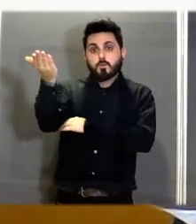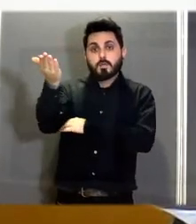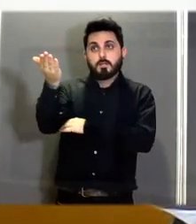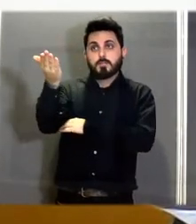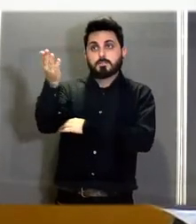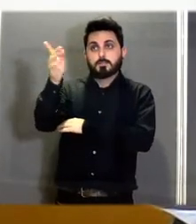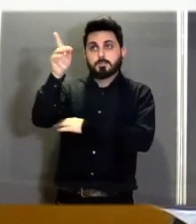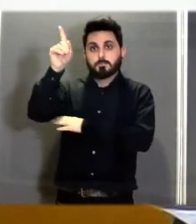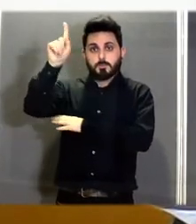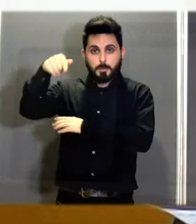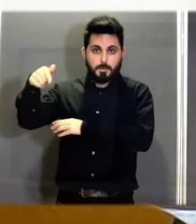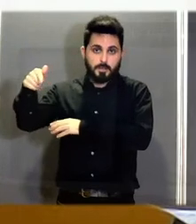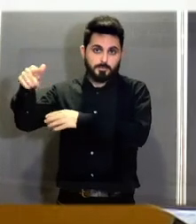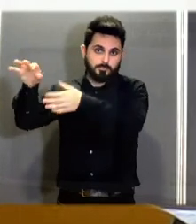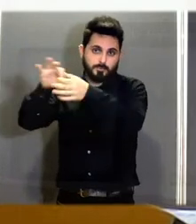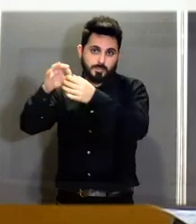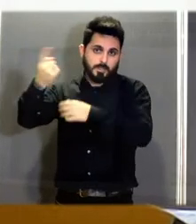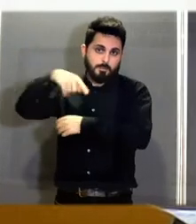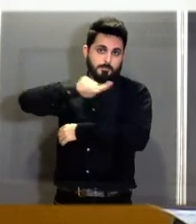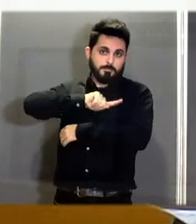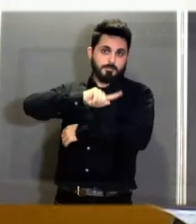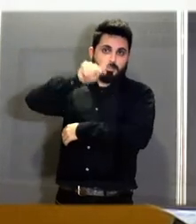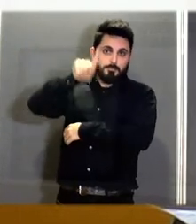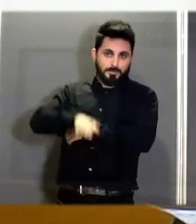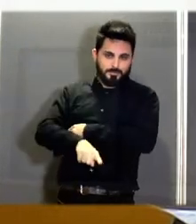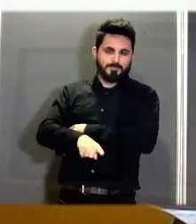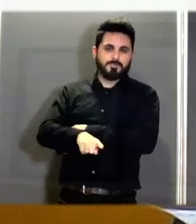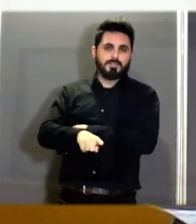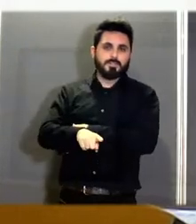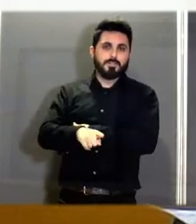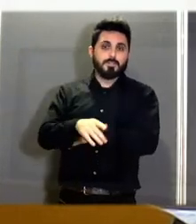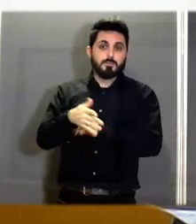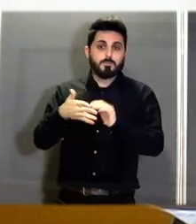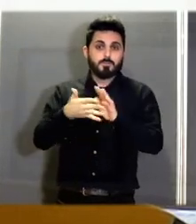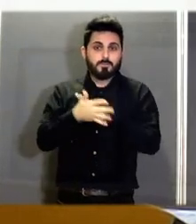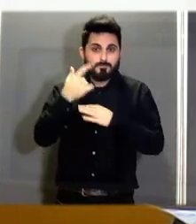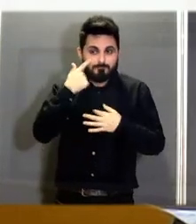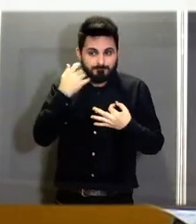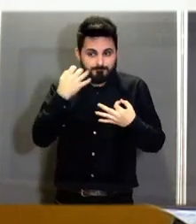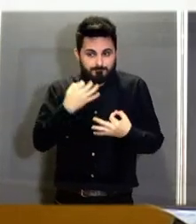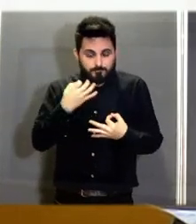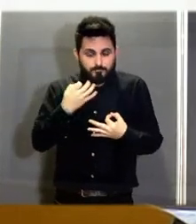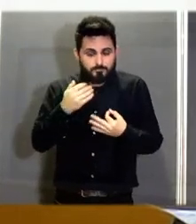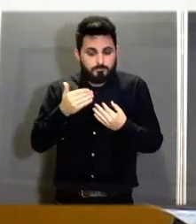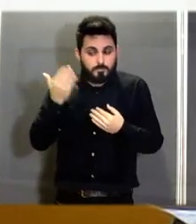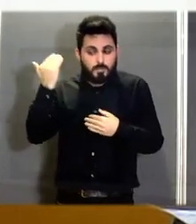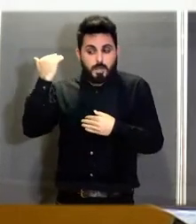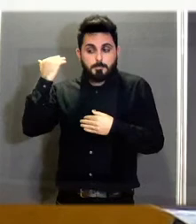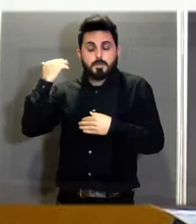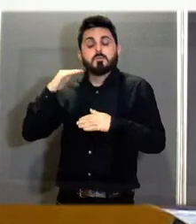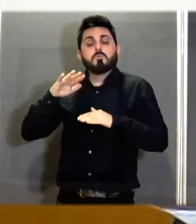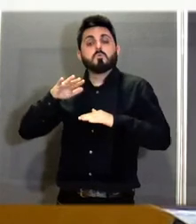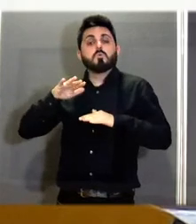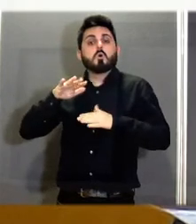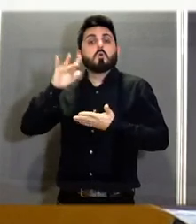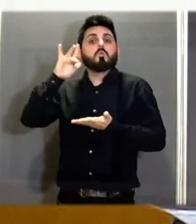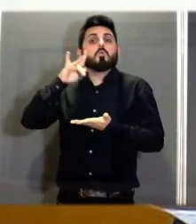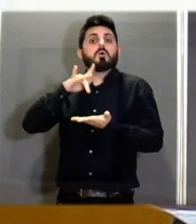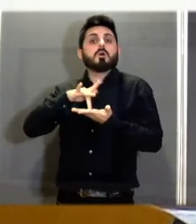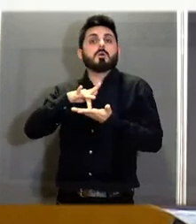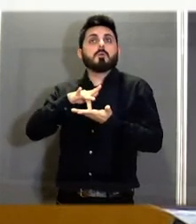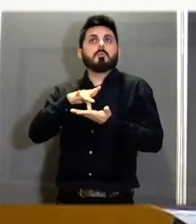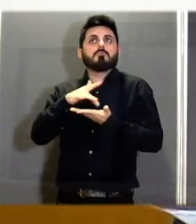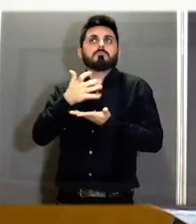tu. Perquè la veritat és que en un moment que a mi em va semblar molt clau que no havia de ser